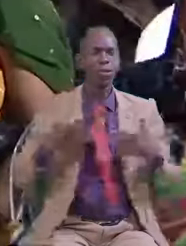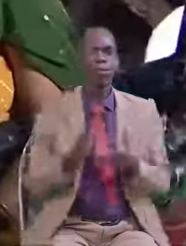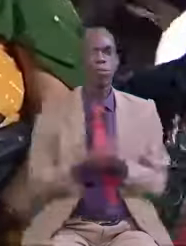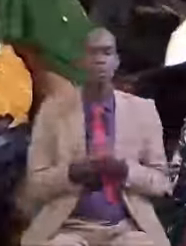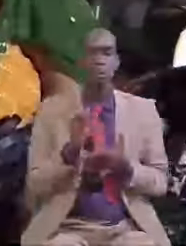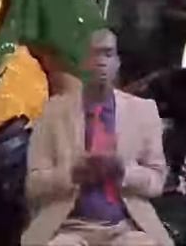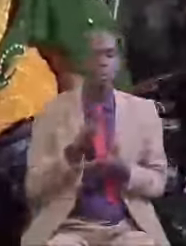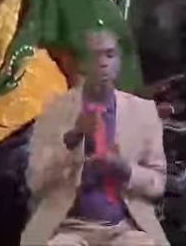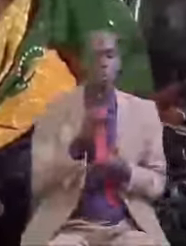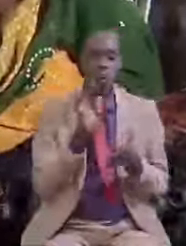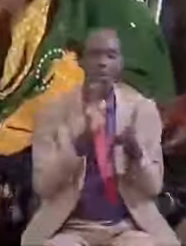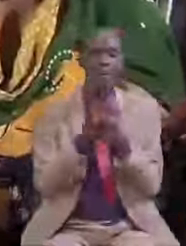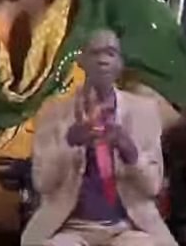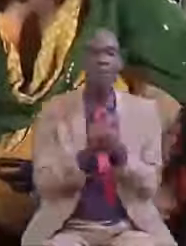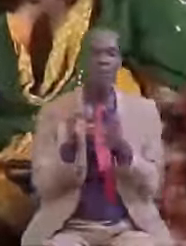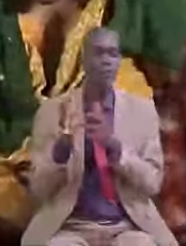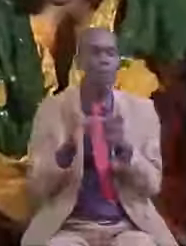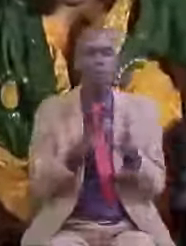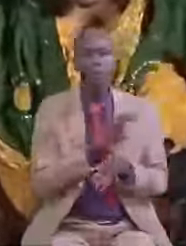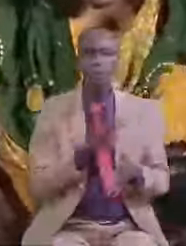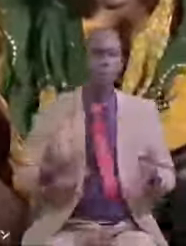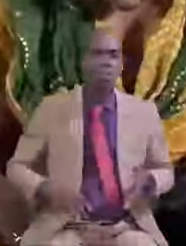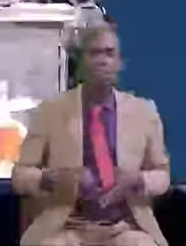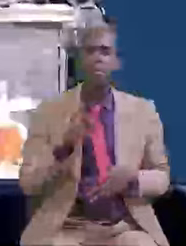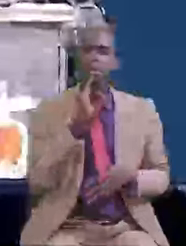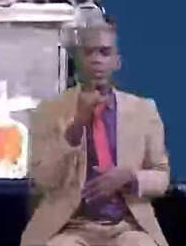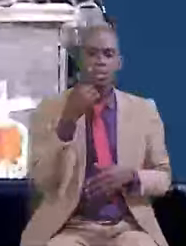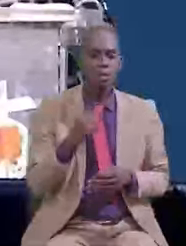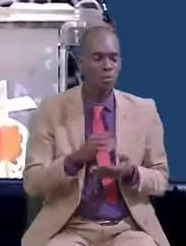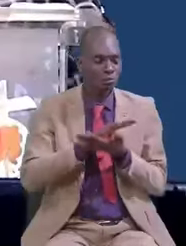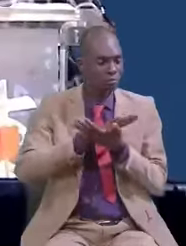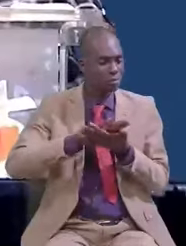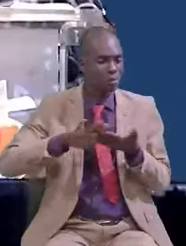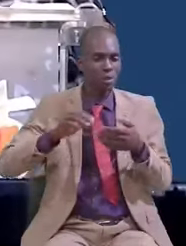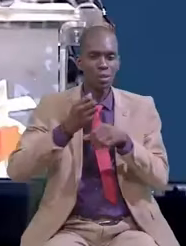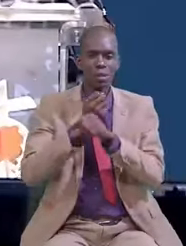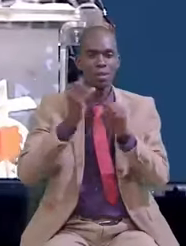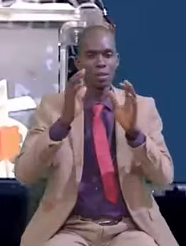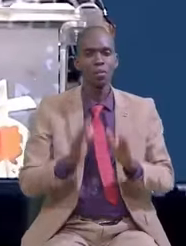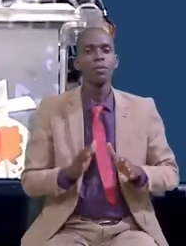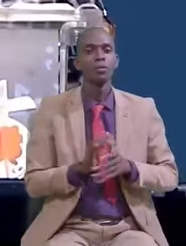que vous croyez que Jésus est le sauveur sans tâche.